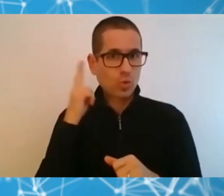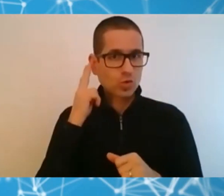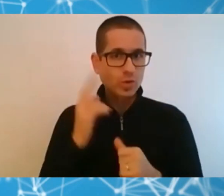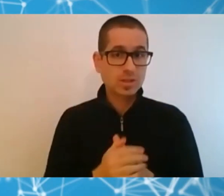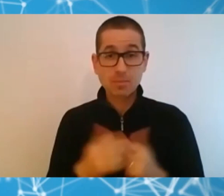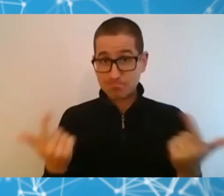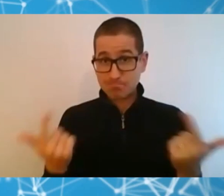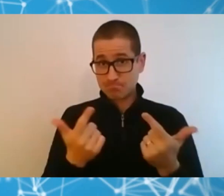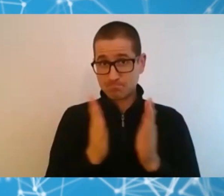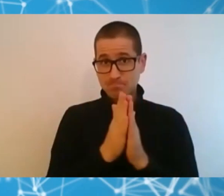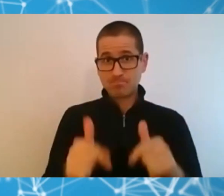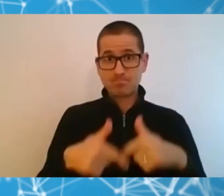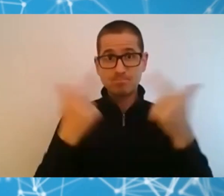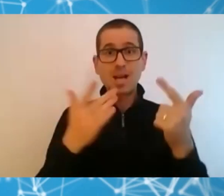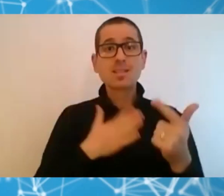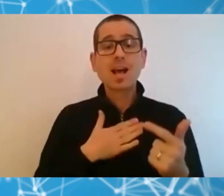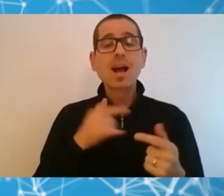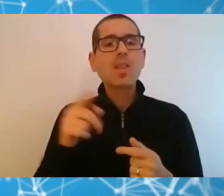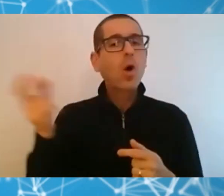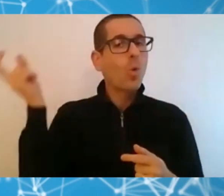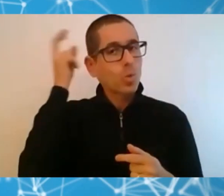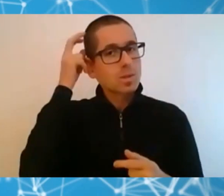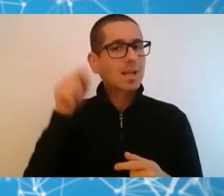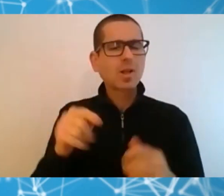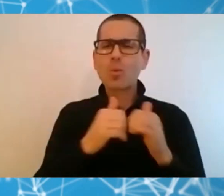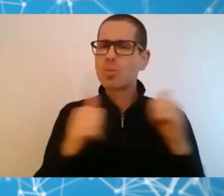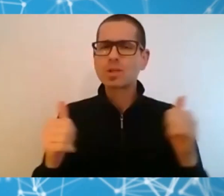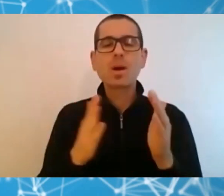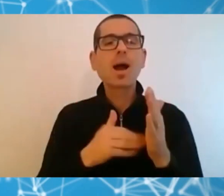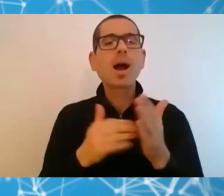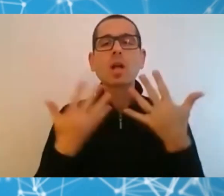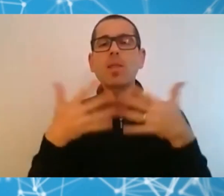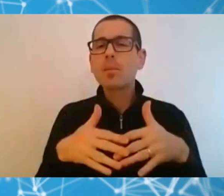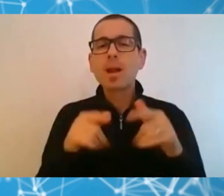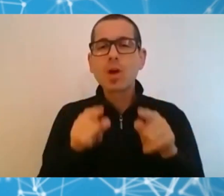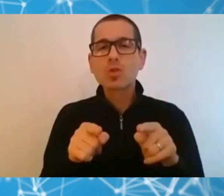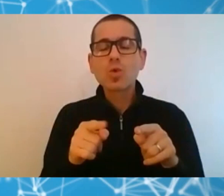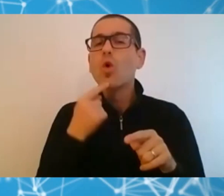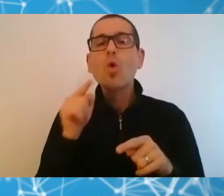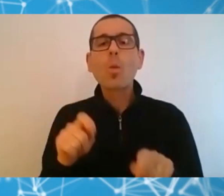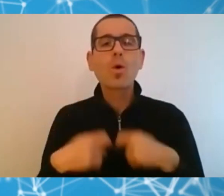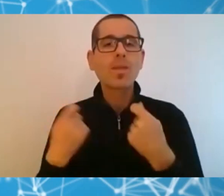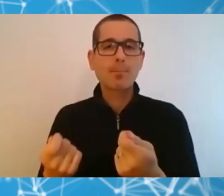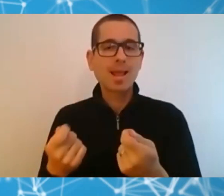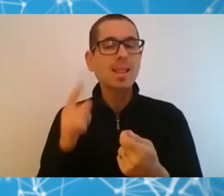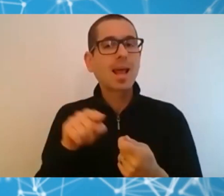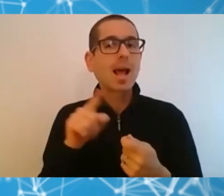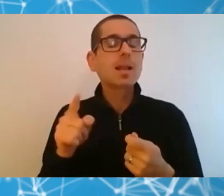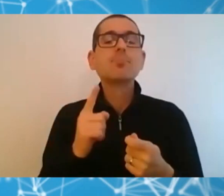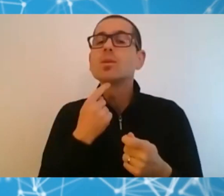lahko pojasnite, zakaj je ta vsadek tako poseben, za kakšno napravo gre, komu je namenjena in